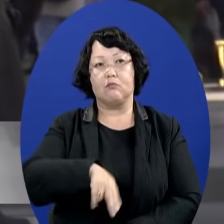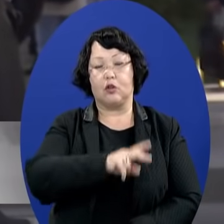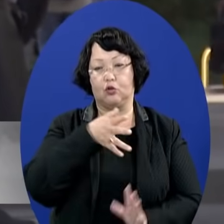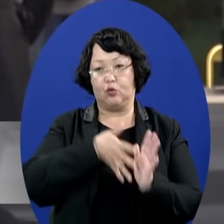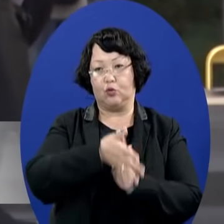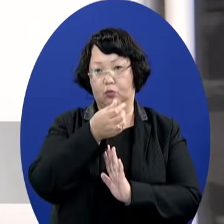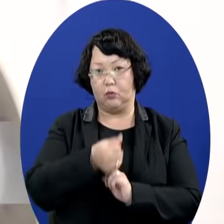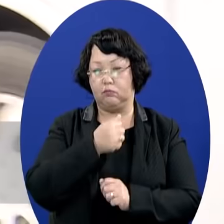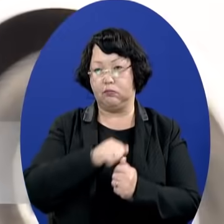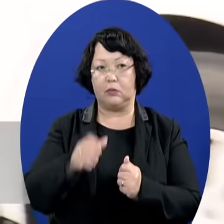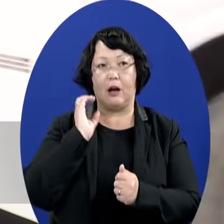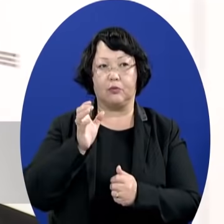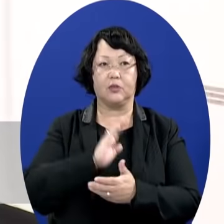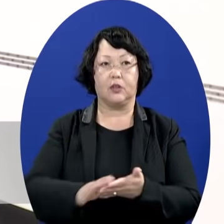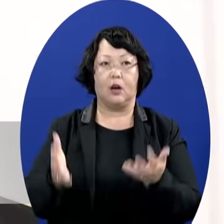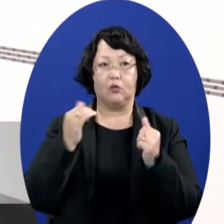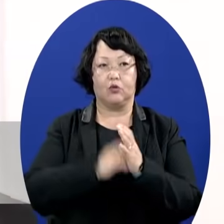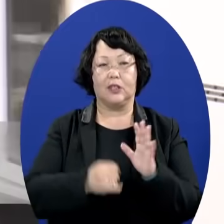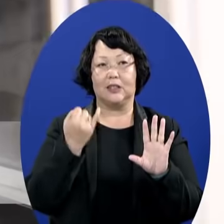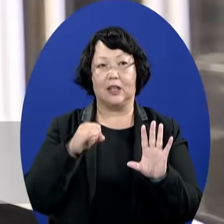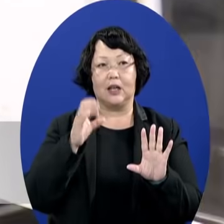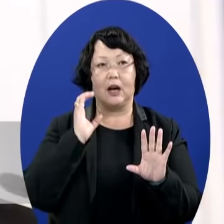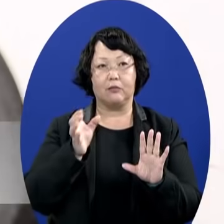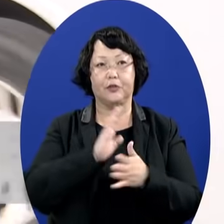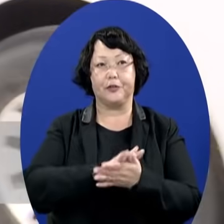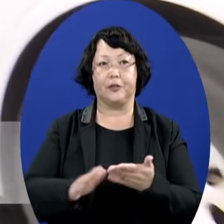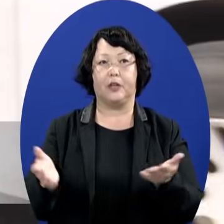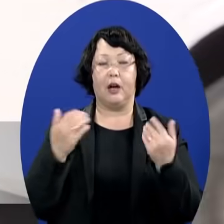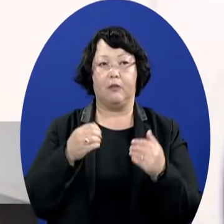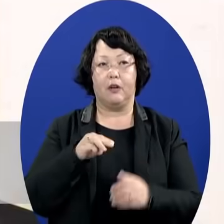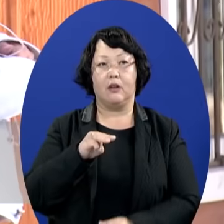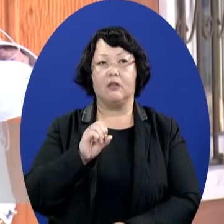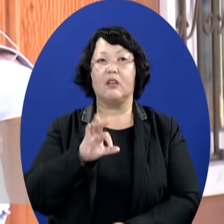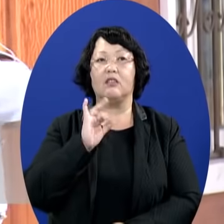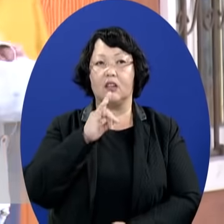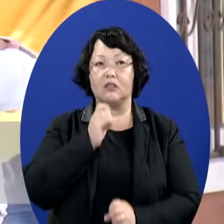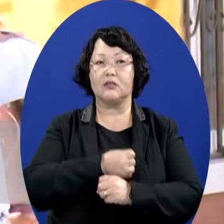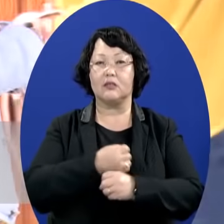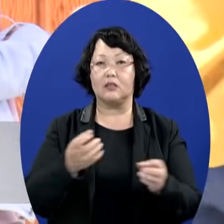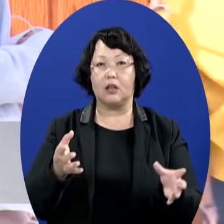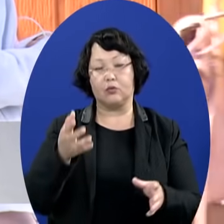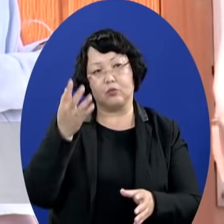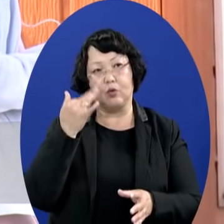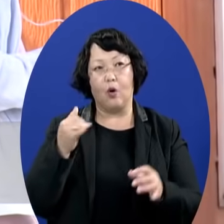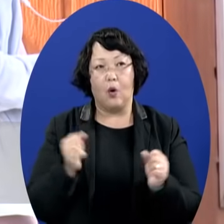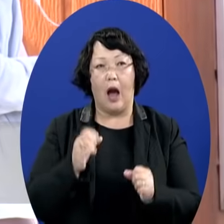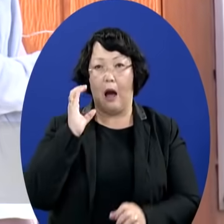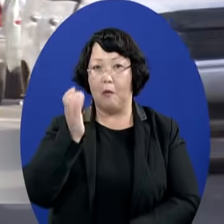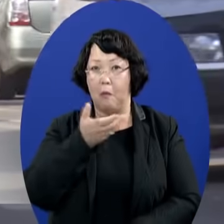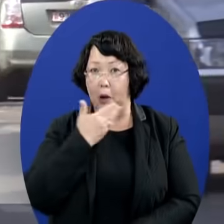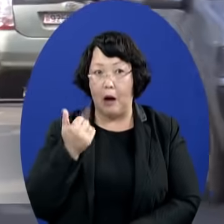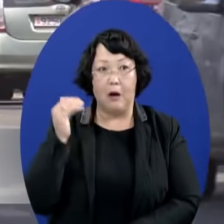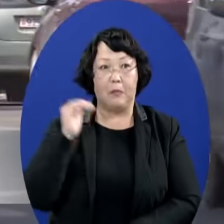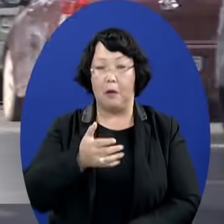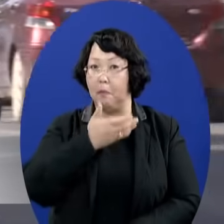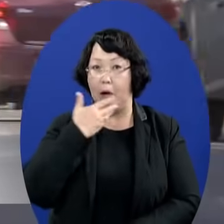шинжилтийг нь хийх юм а. Энэ оны төсөвч 60 автобусны парк шинжилтийг шийдэж тендер зарлжээ. Харин энэ үйл нийслэл хот автобусчгүй,